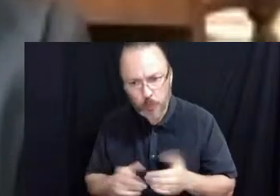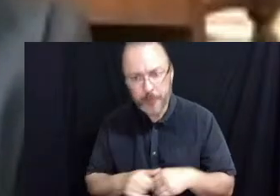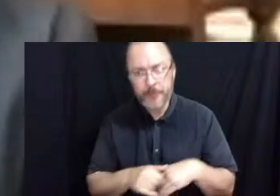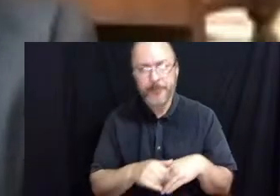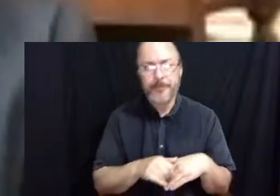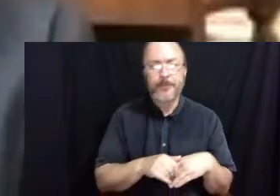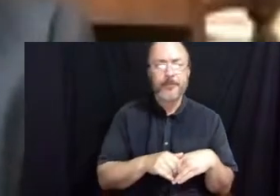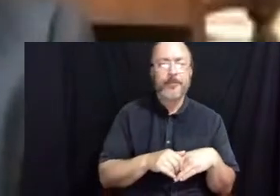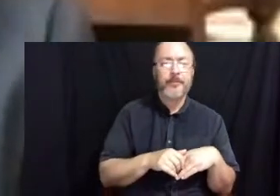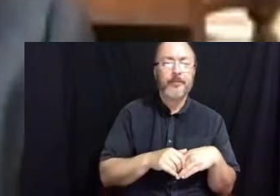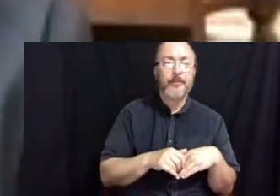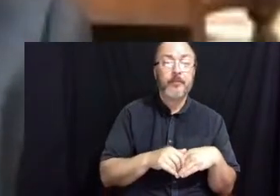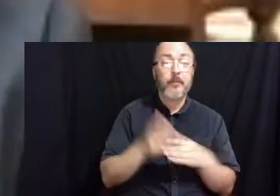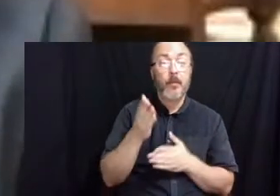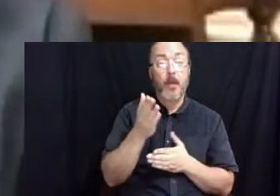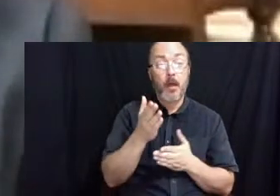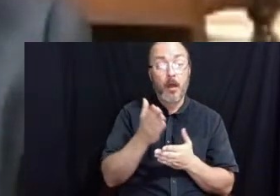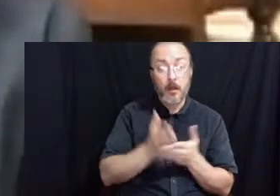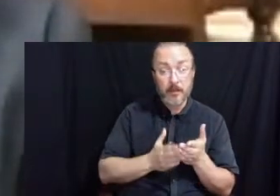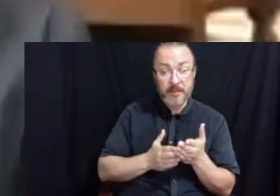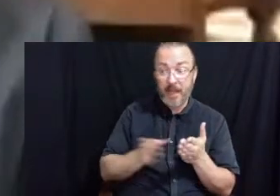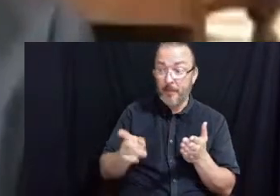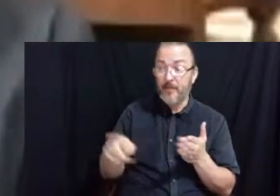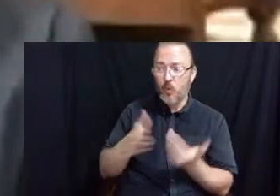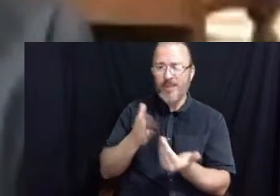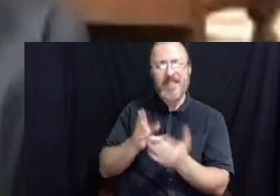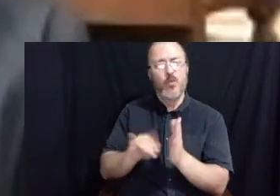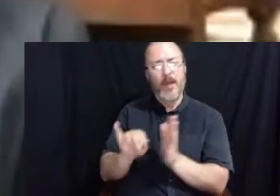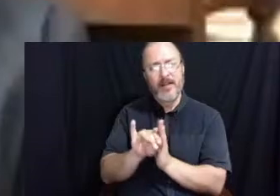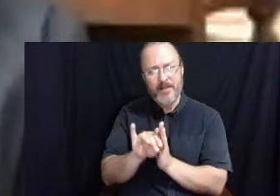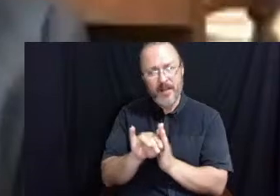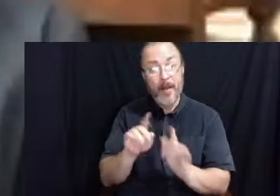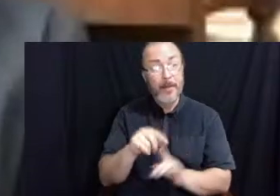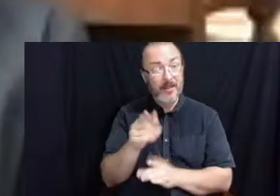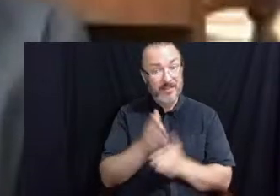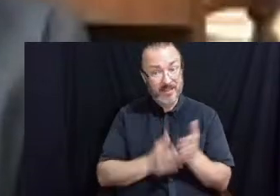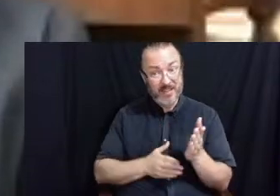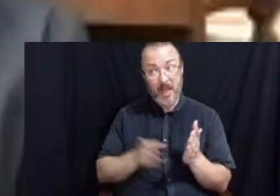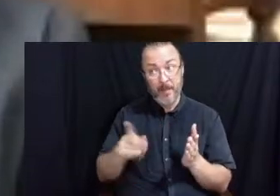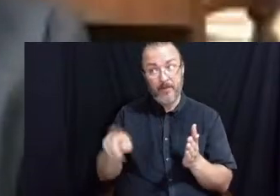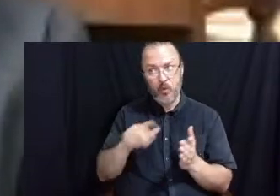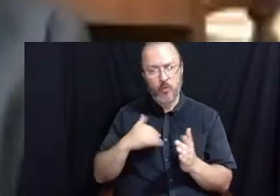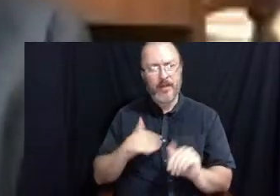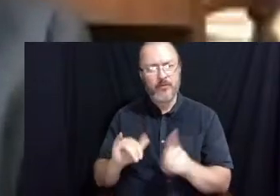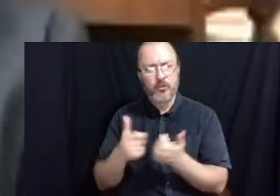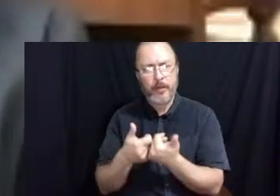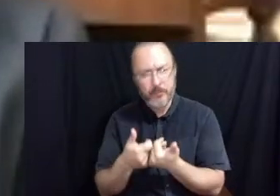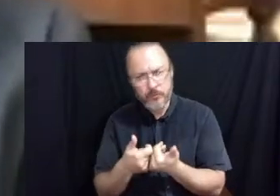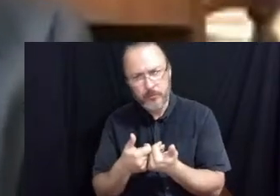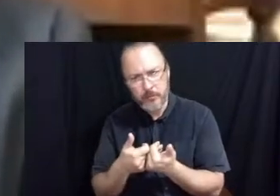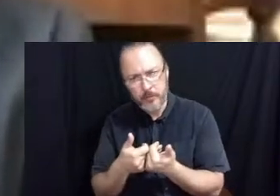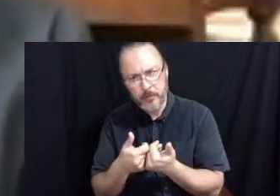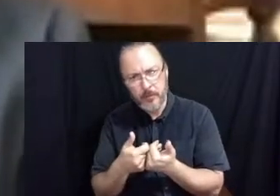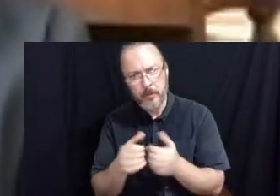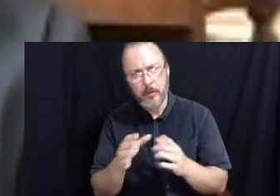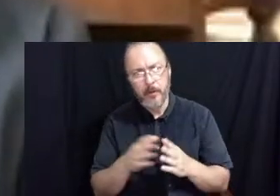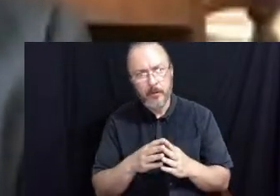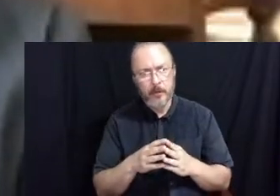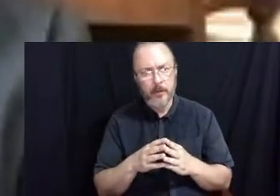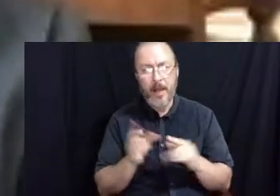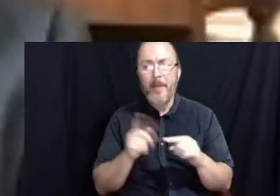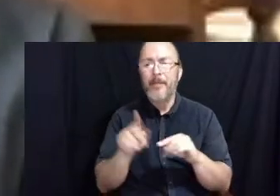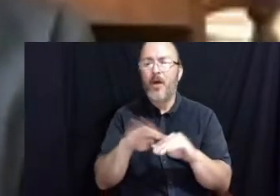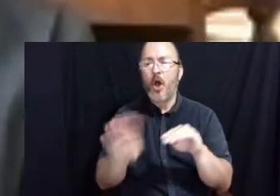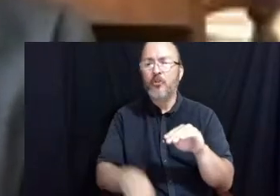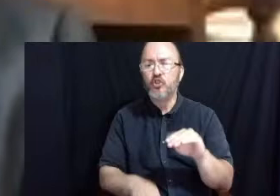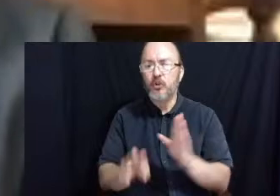les apprenants. À part la part des personnes qui peuvent être facilement identifiées, il y a d'autres personnes